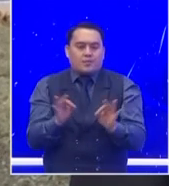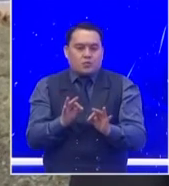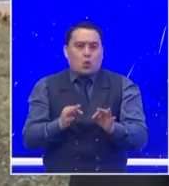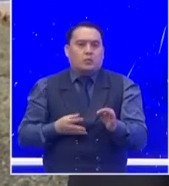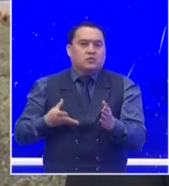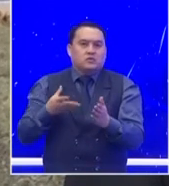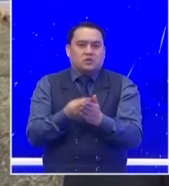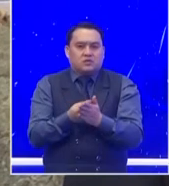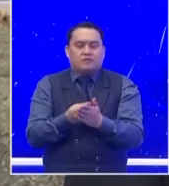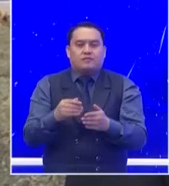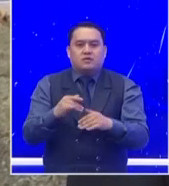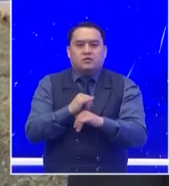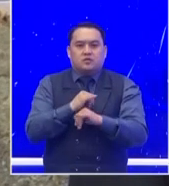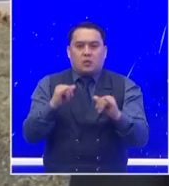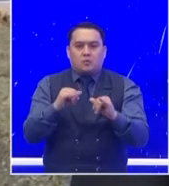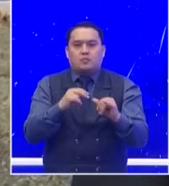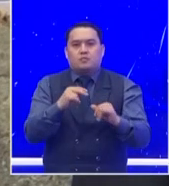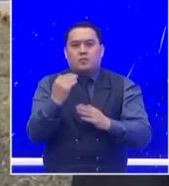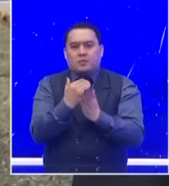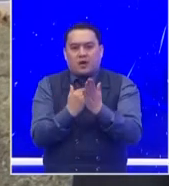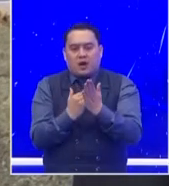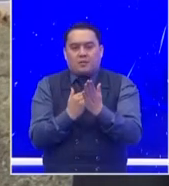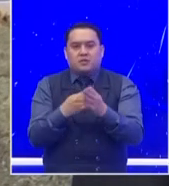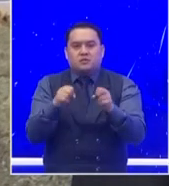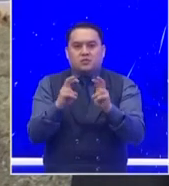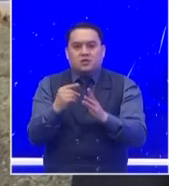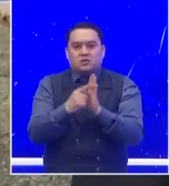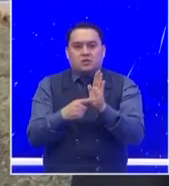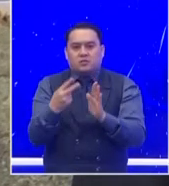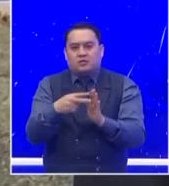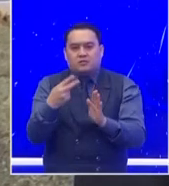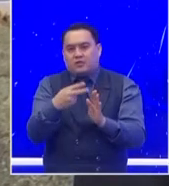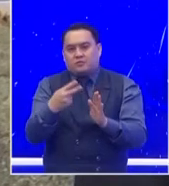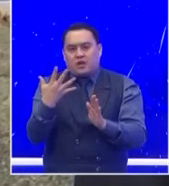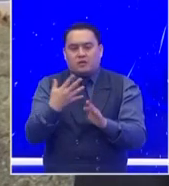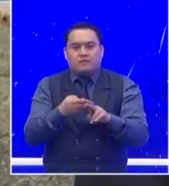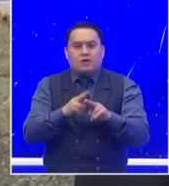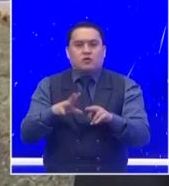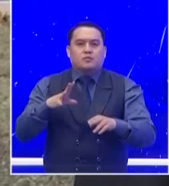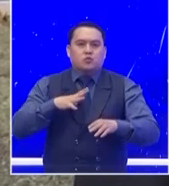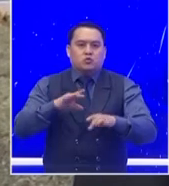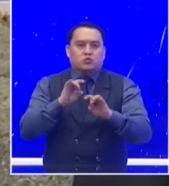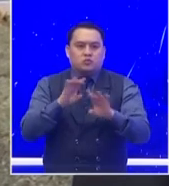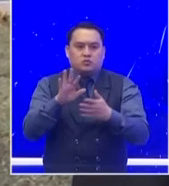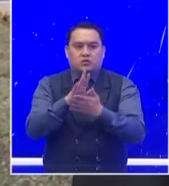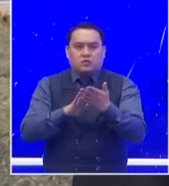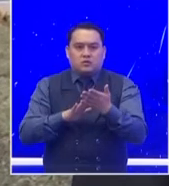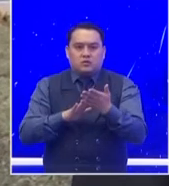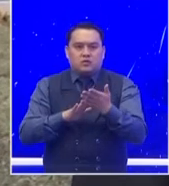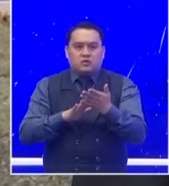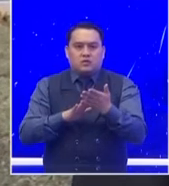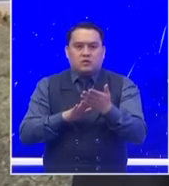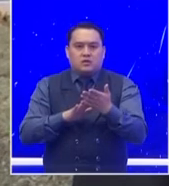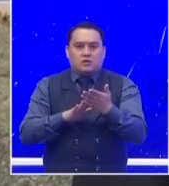и 62 участника программы «Бақытты отбасы» и 21 участников по программе